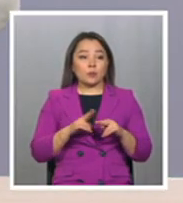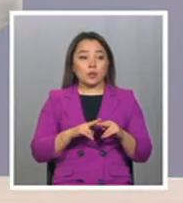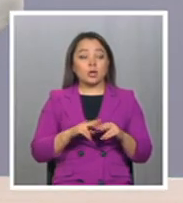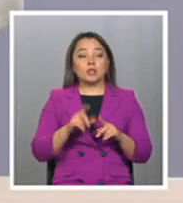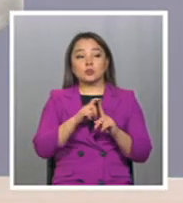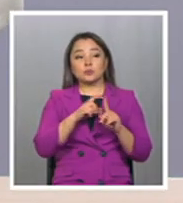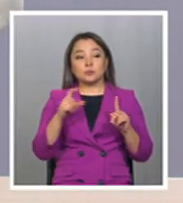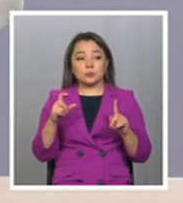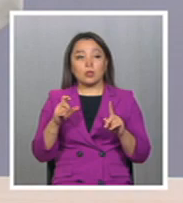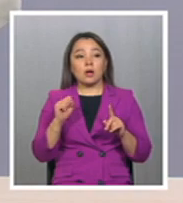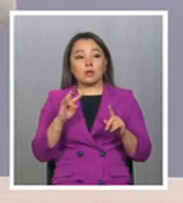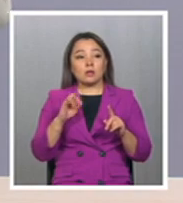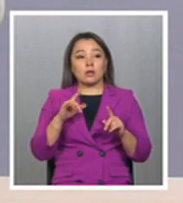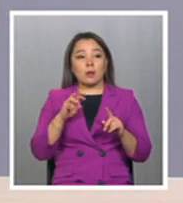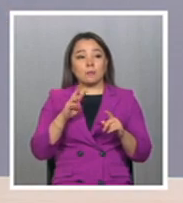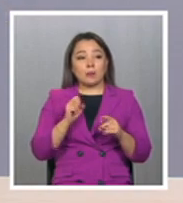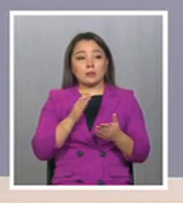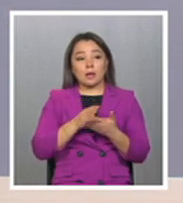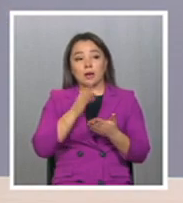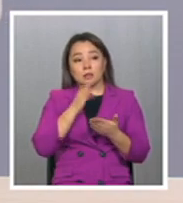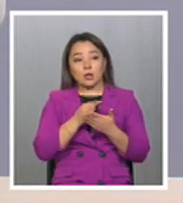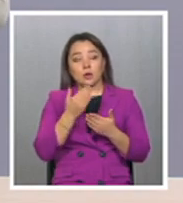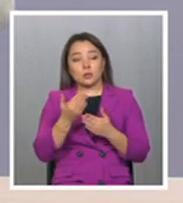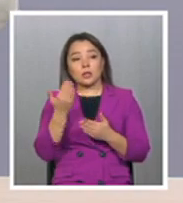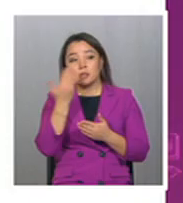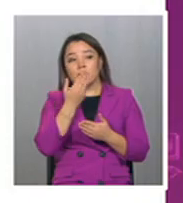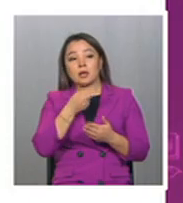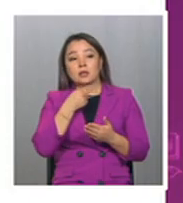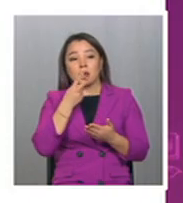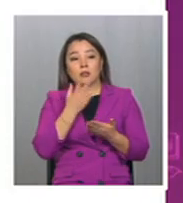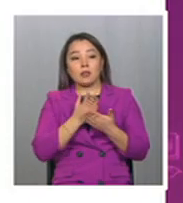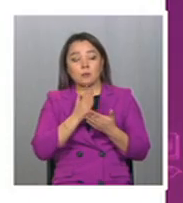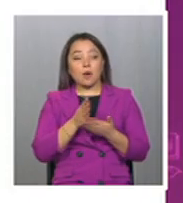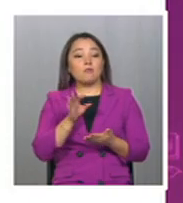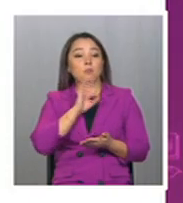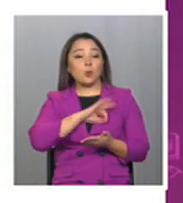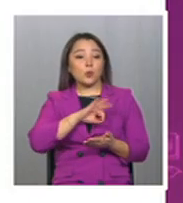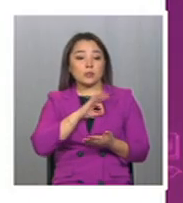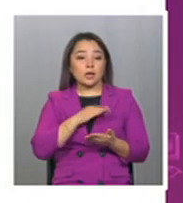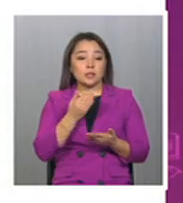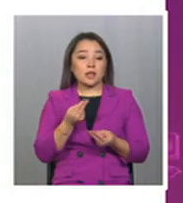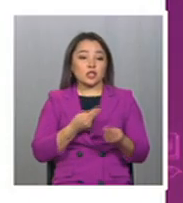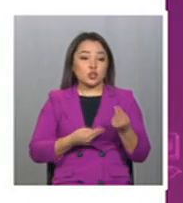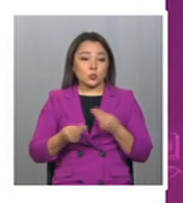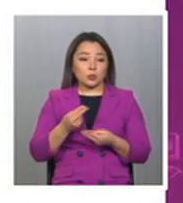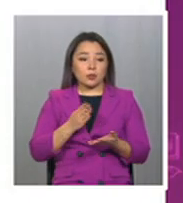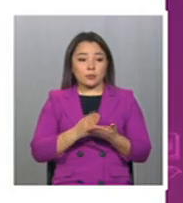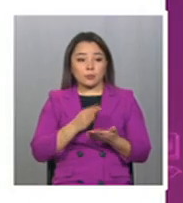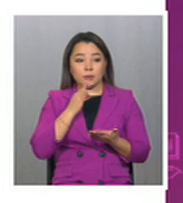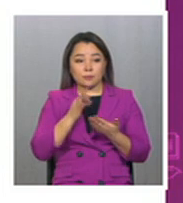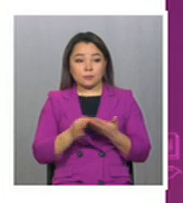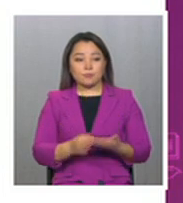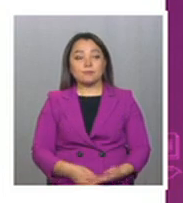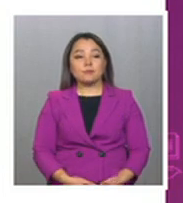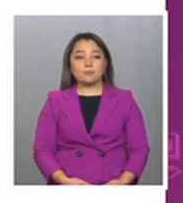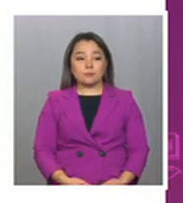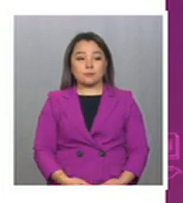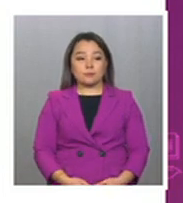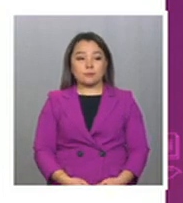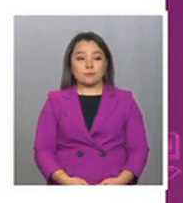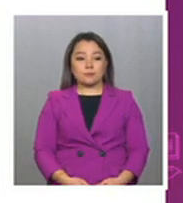Расшифруйте анаграммы, они у вас на экране. Воспользуйтесь рисунками.